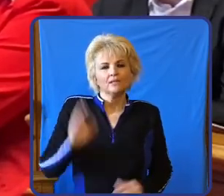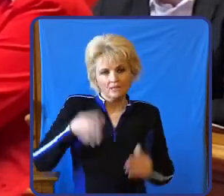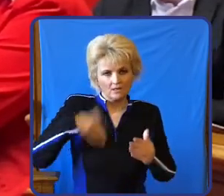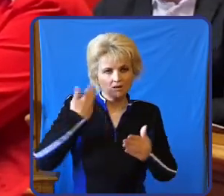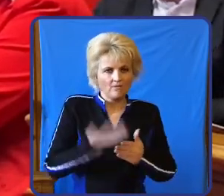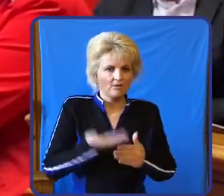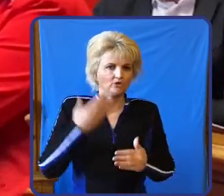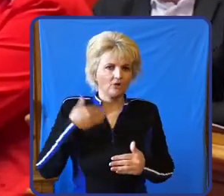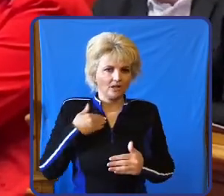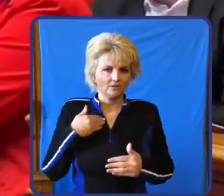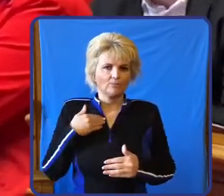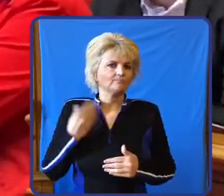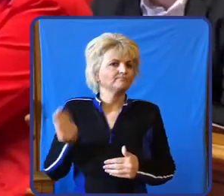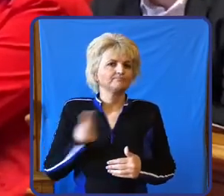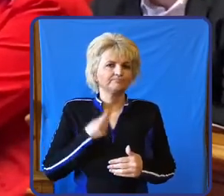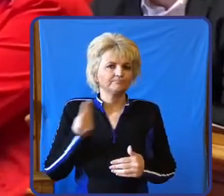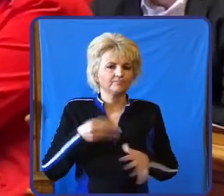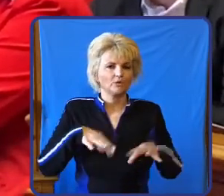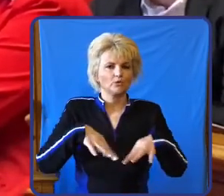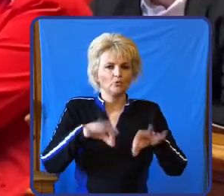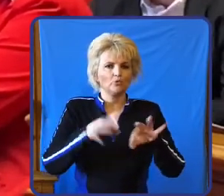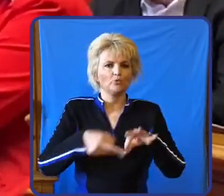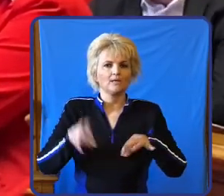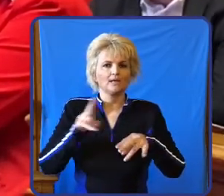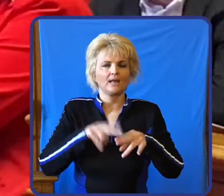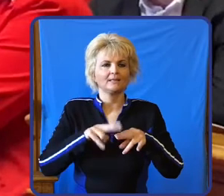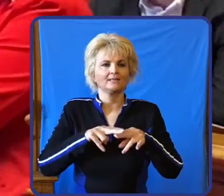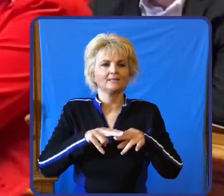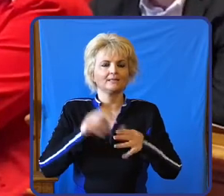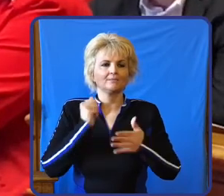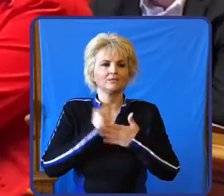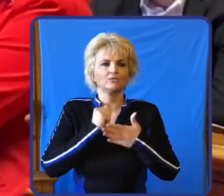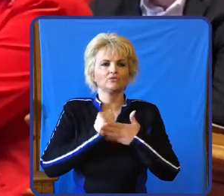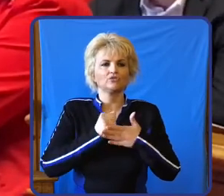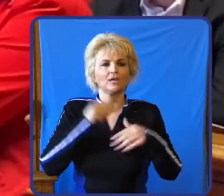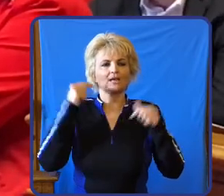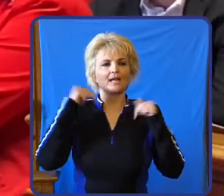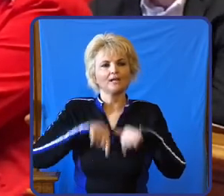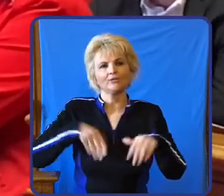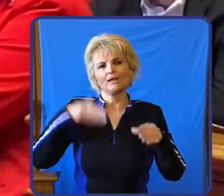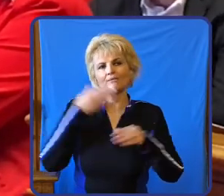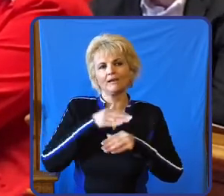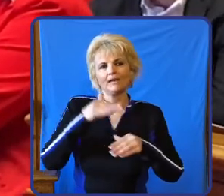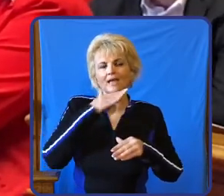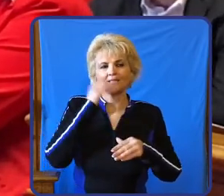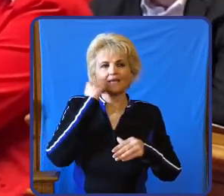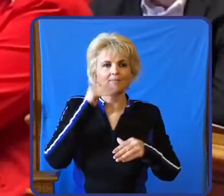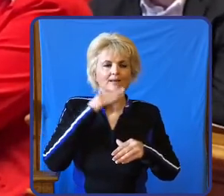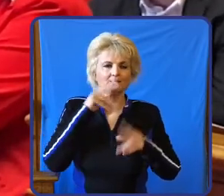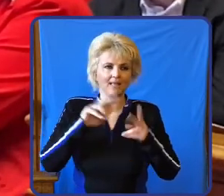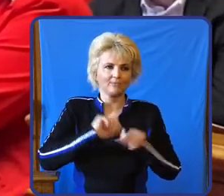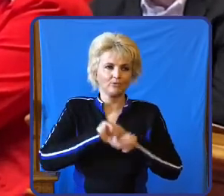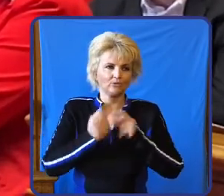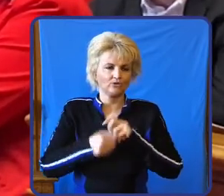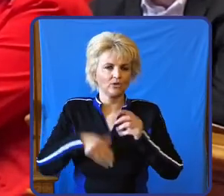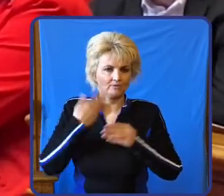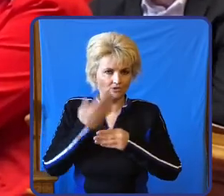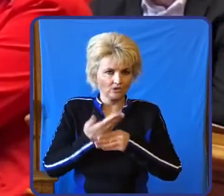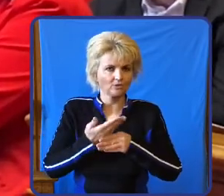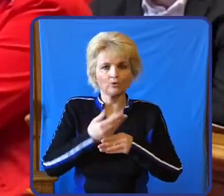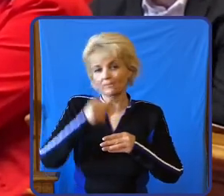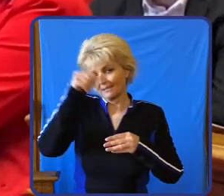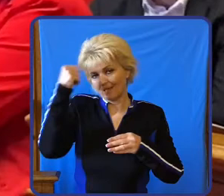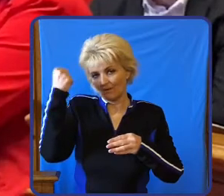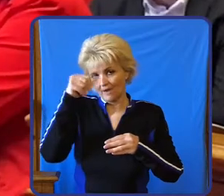javaslatom pedig az lenne az ügyrendi bizottság elnöke felé, hogy módosítani kéne az SMS-t. Olyan javaslatom is van, hogy mi legyen a